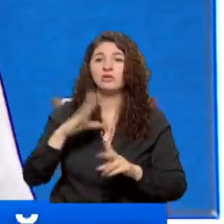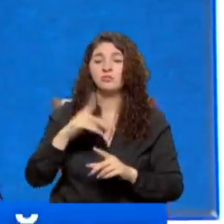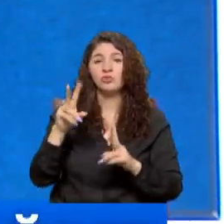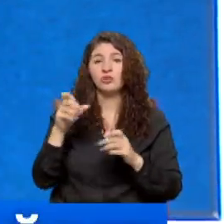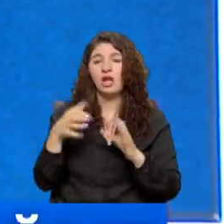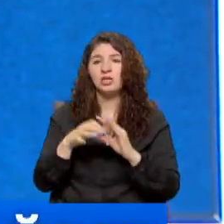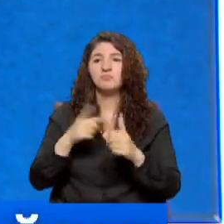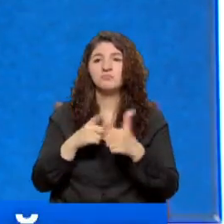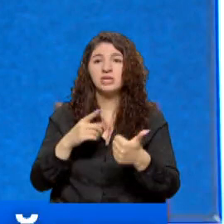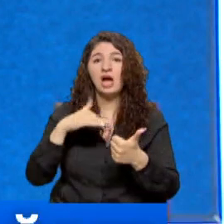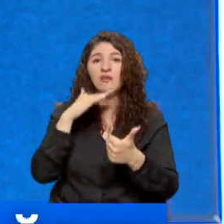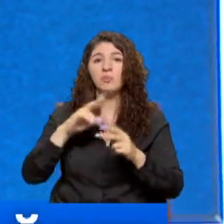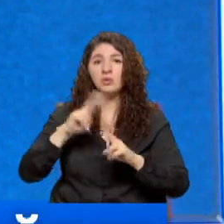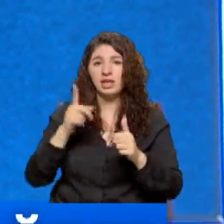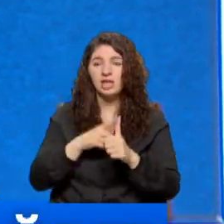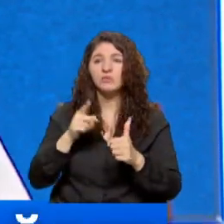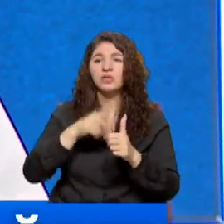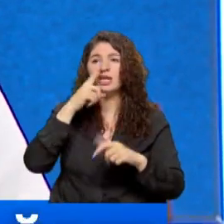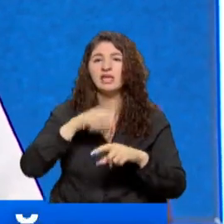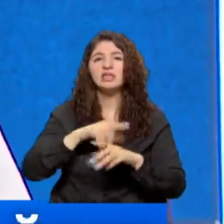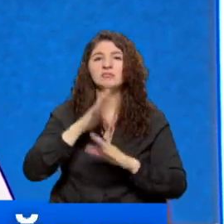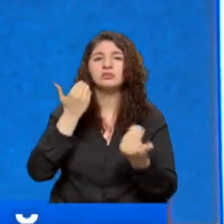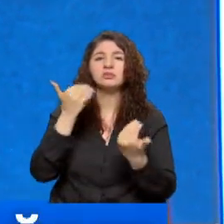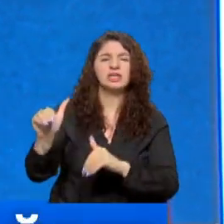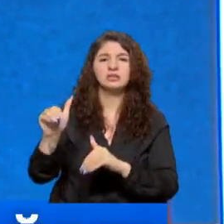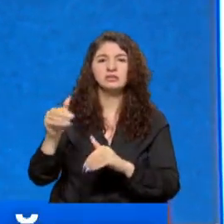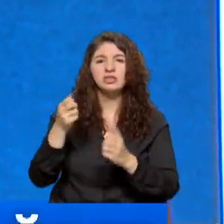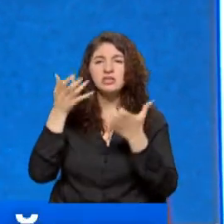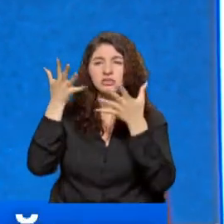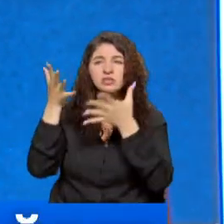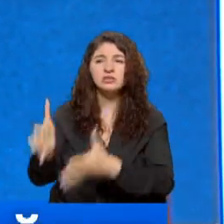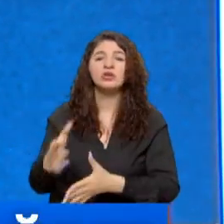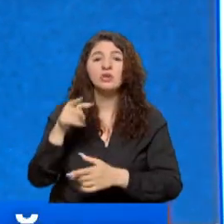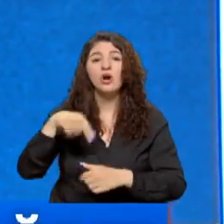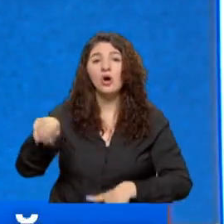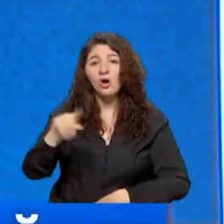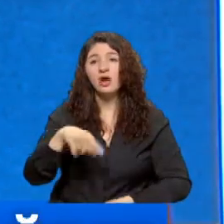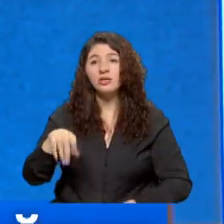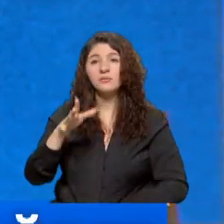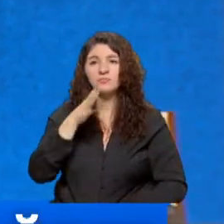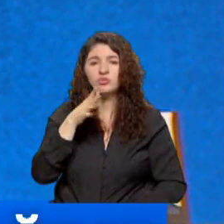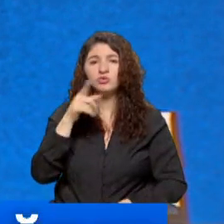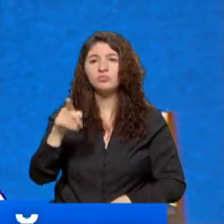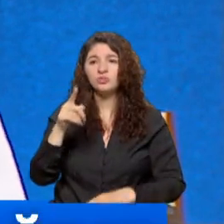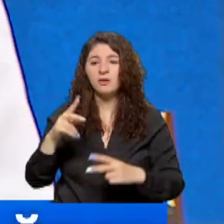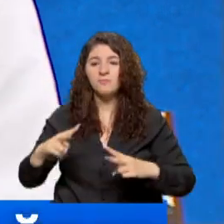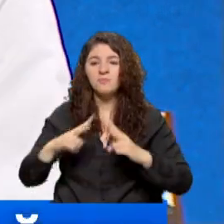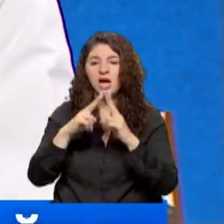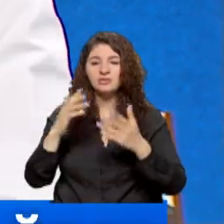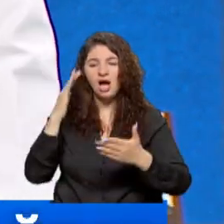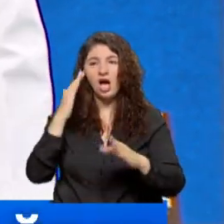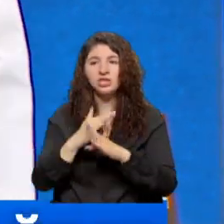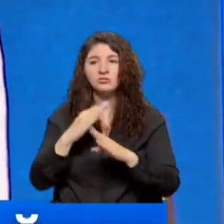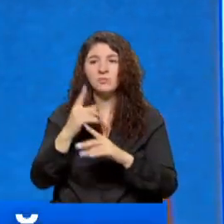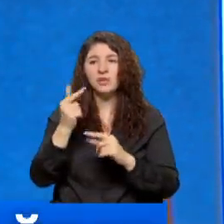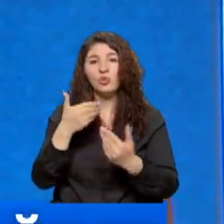Bu konuyla ilgili bir tanesi Avrupa modeli bu inanılmaz bir destek atıyorlar Çünkü onlar biliyorsunuz Bu Paris Paris